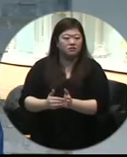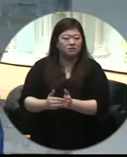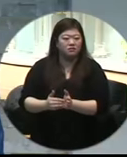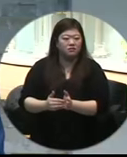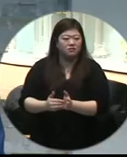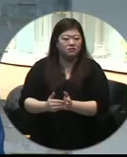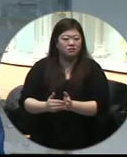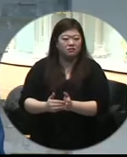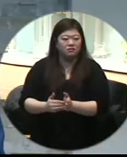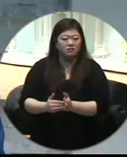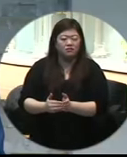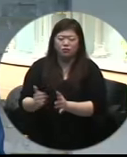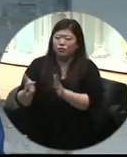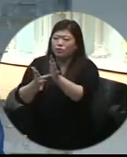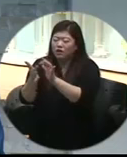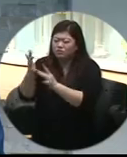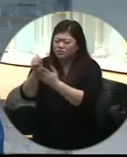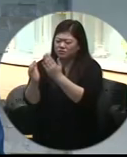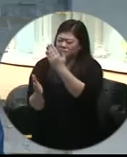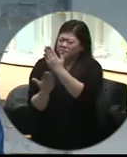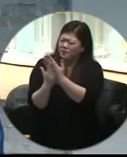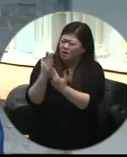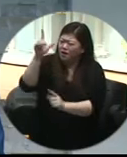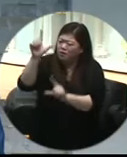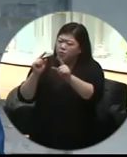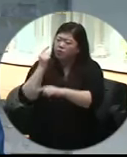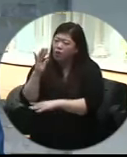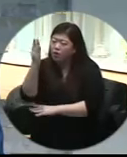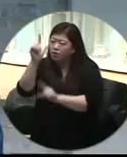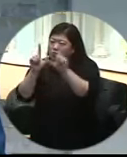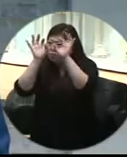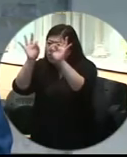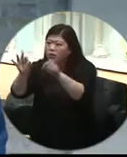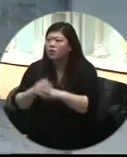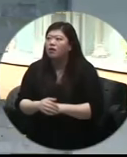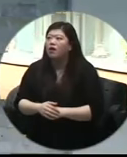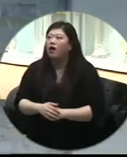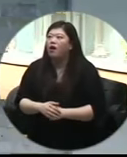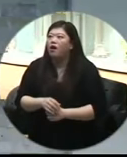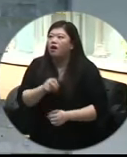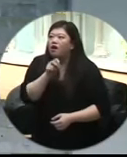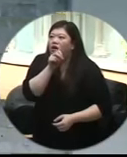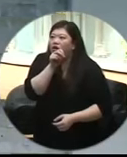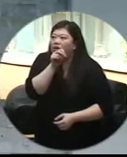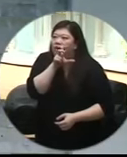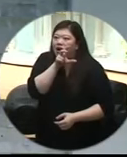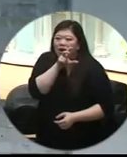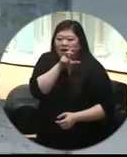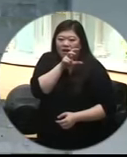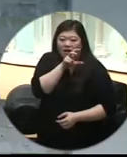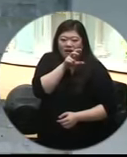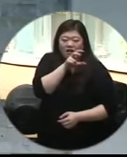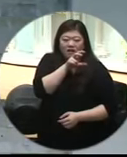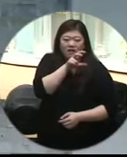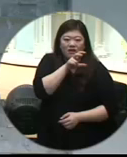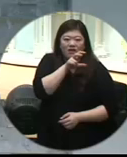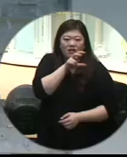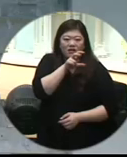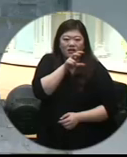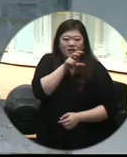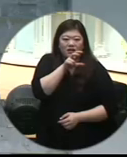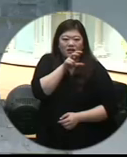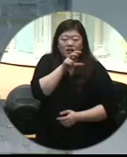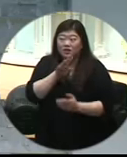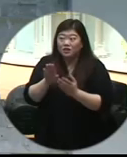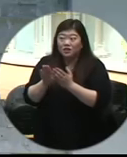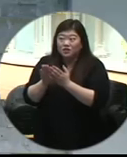그만큼 예수님의 변형된 그 모습과 영광을 보고 큰 충격에 빠졌습니다. 자, 그런 이